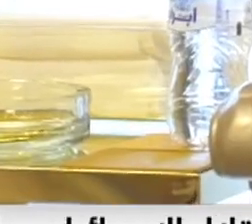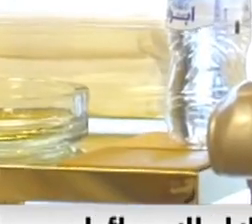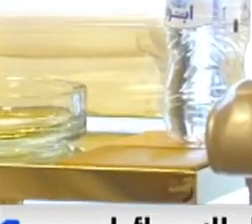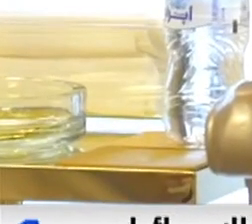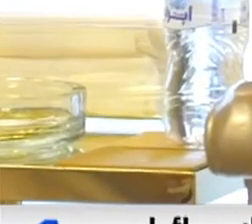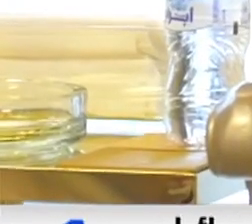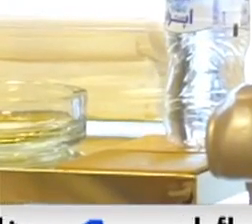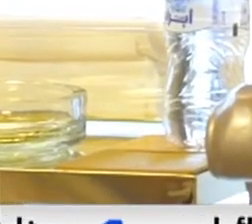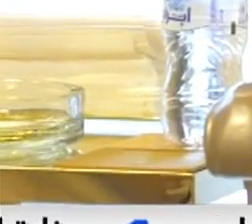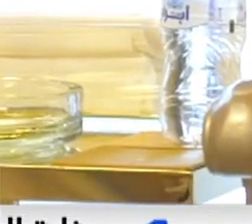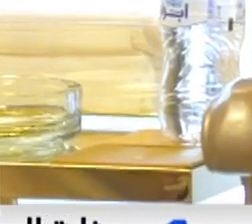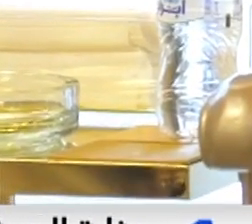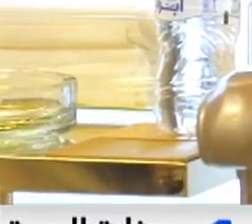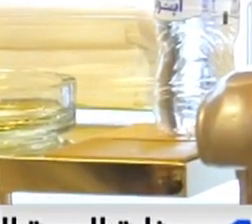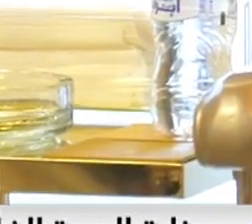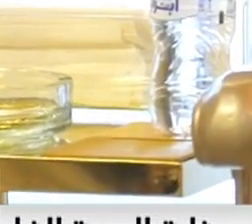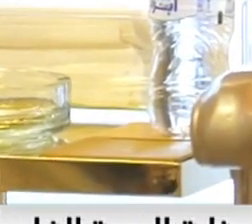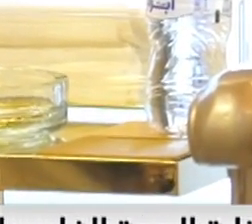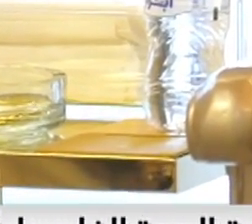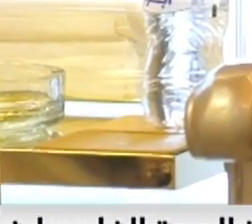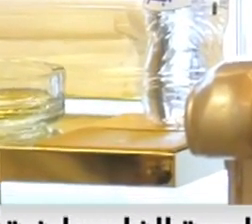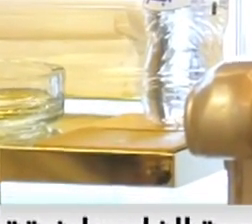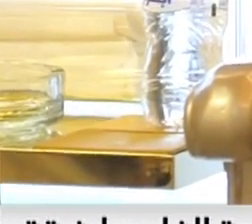والدوليه ه